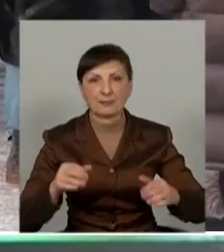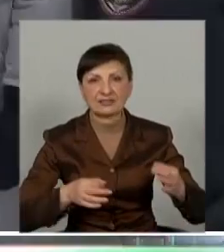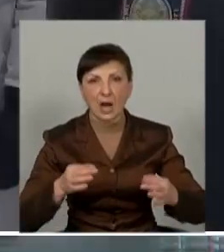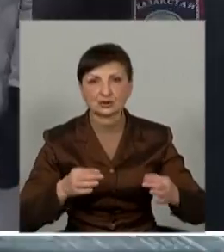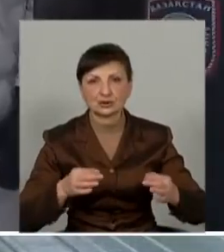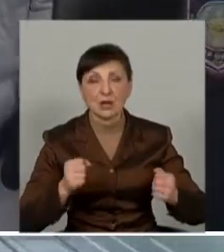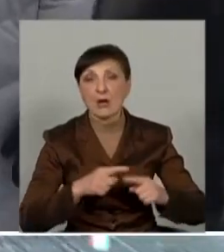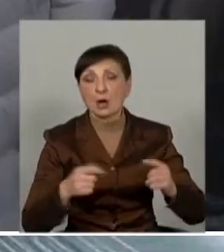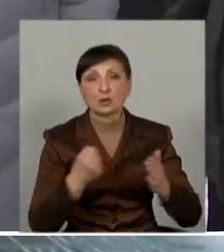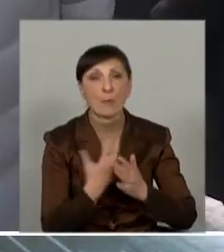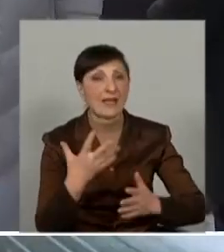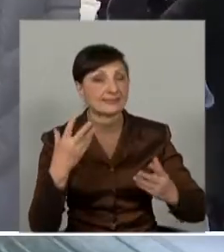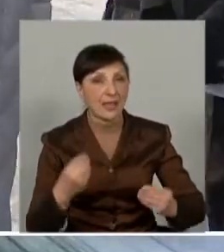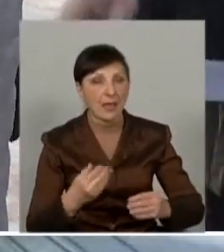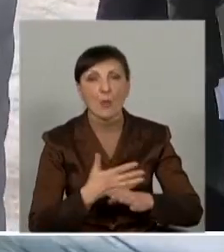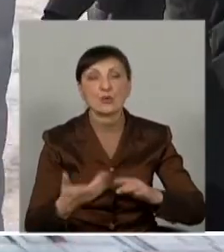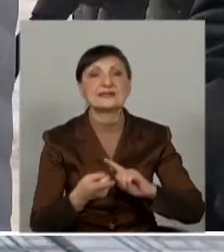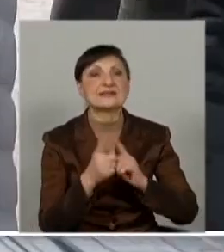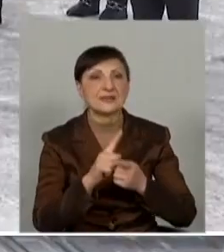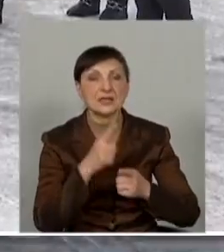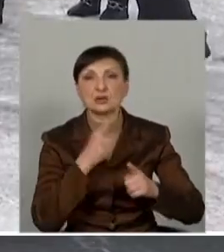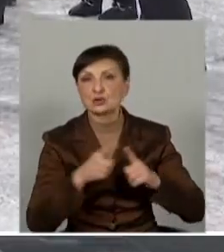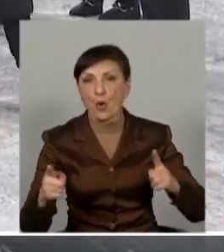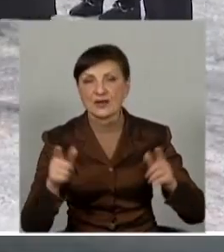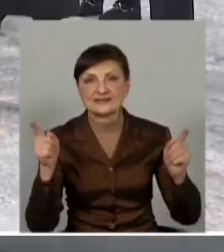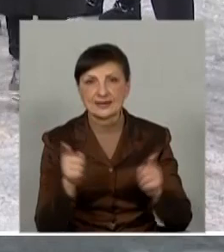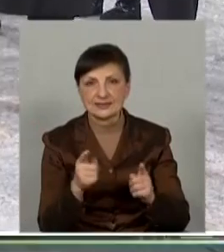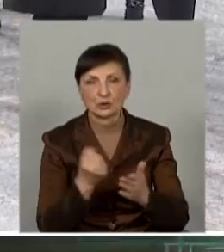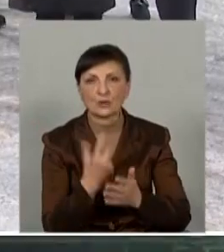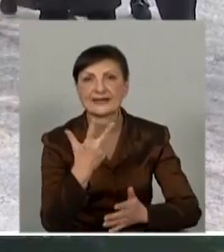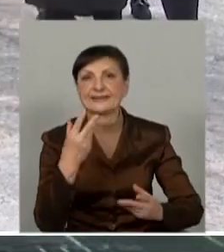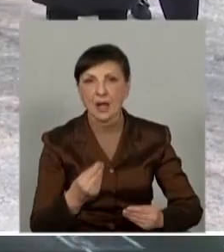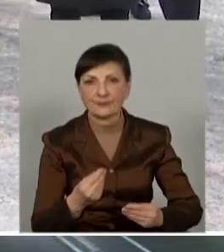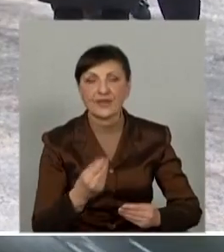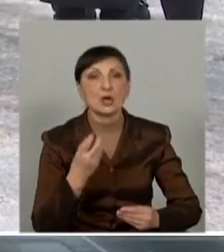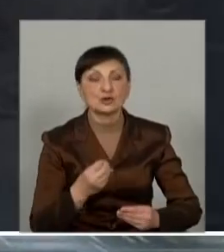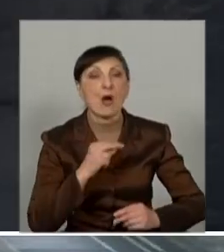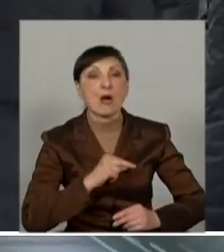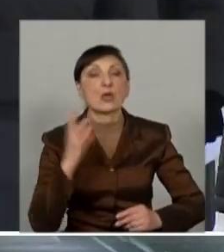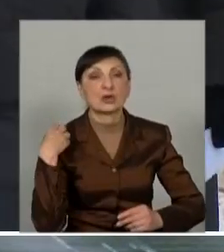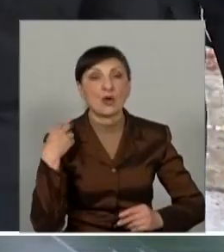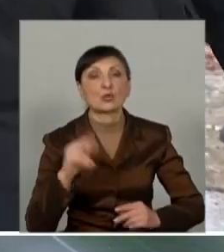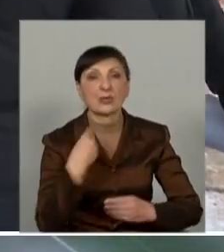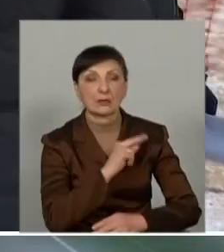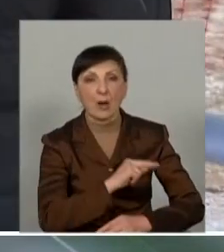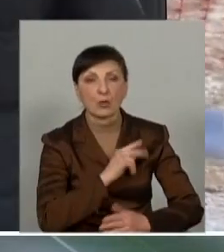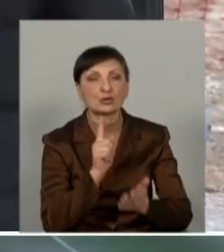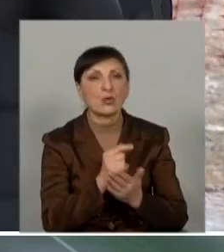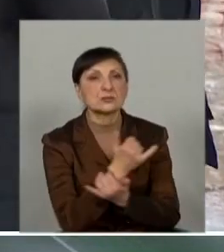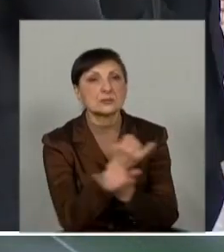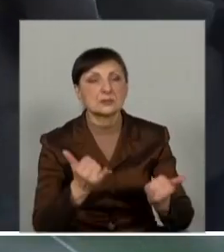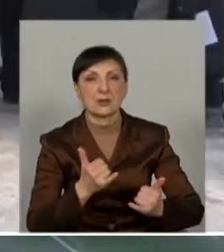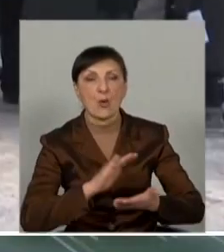может занимать до 5 дней. После изменения срок сократится до 3 дней. Кроме того, работодатель будет обязан создать условия